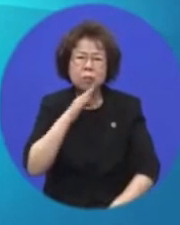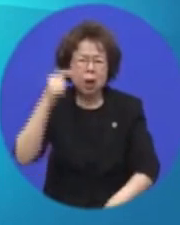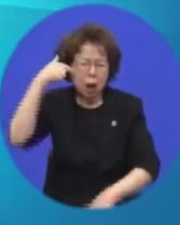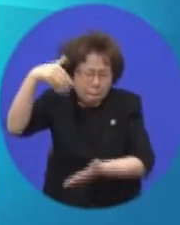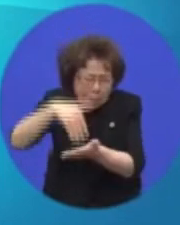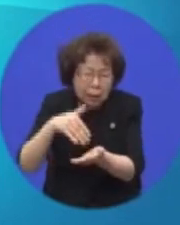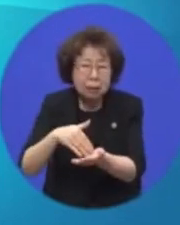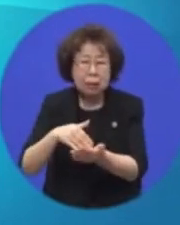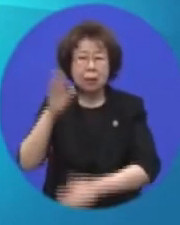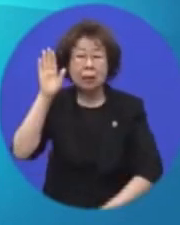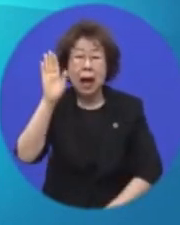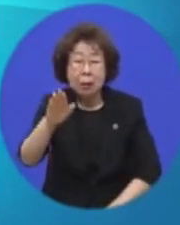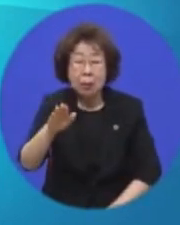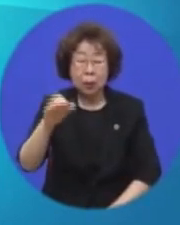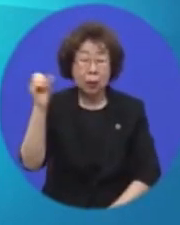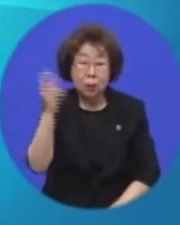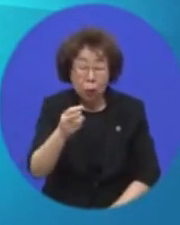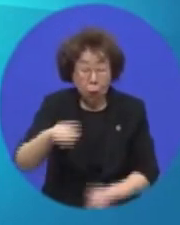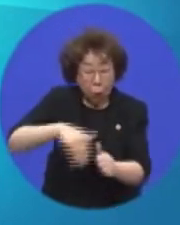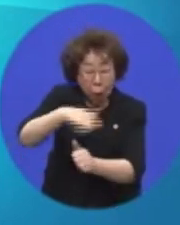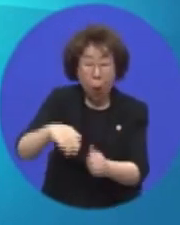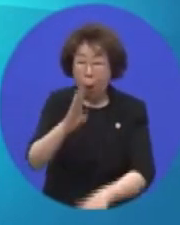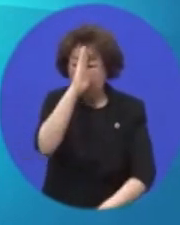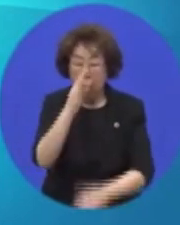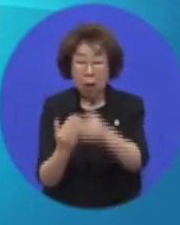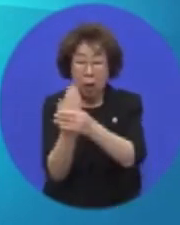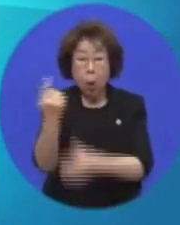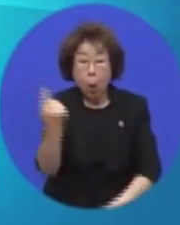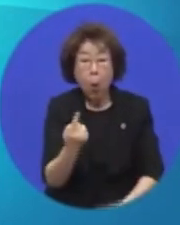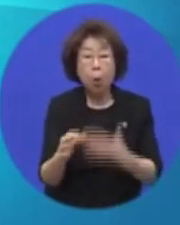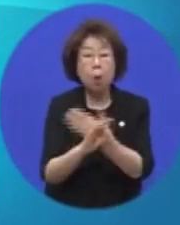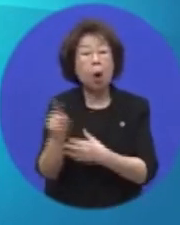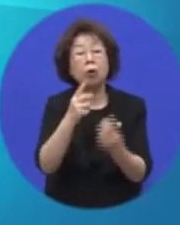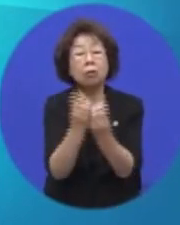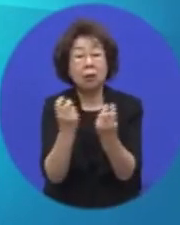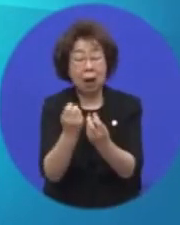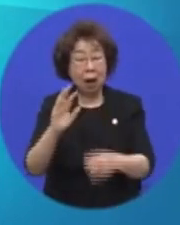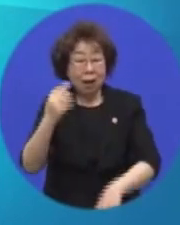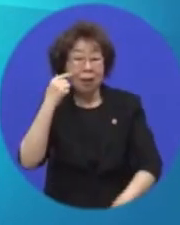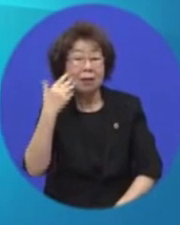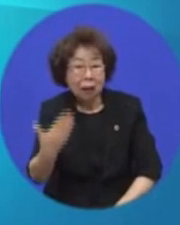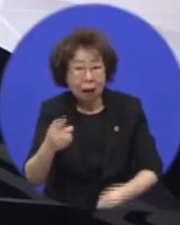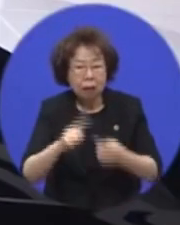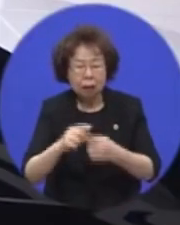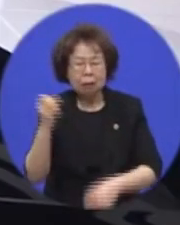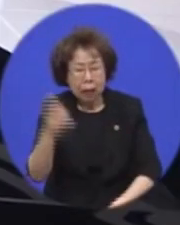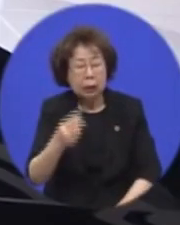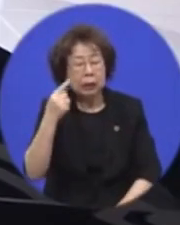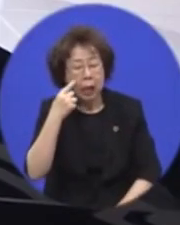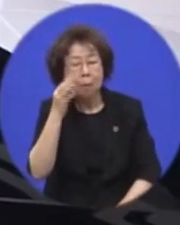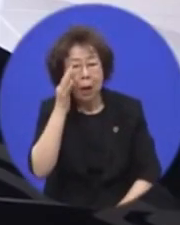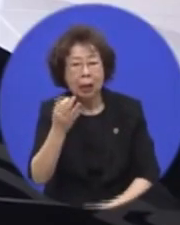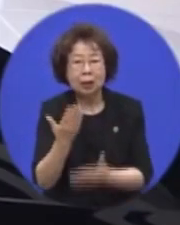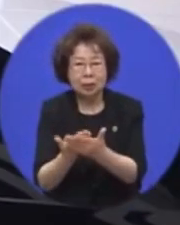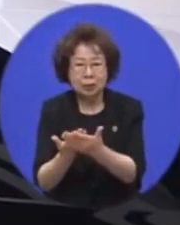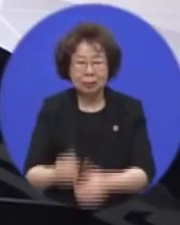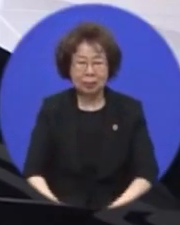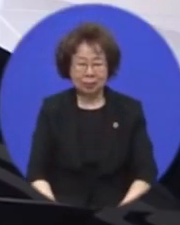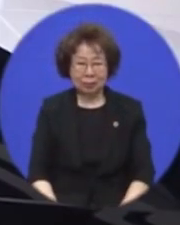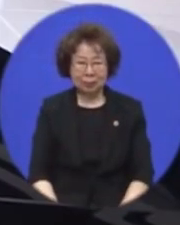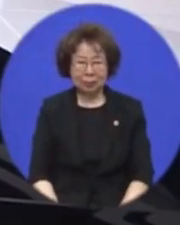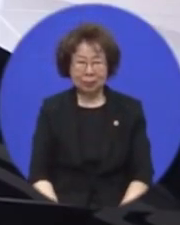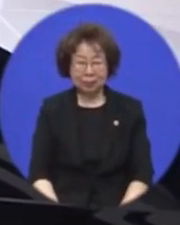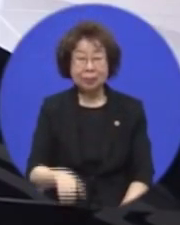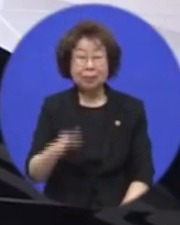앞으로 이러한 역병이 돌 때 어떻게 대처해야 될지 다시 한번 생각해 보는 기회가 되시길 바라겠습니다 그런데 자 이번에는 장 전